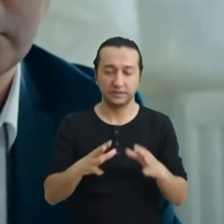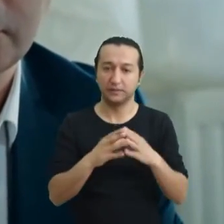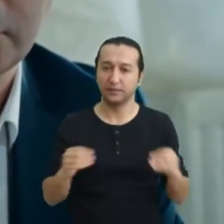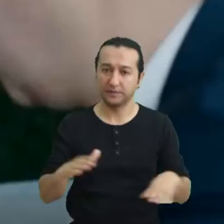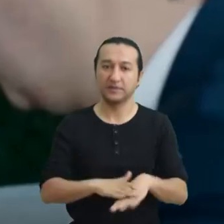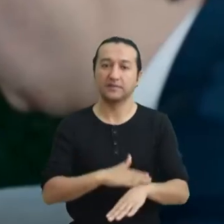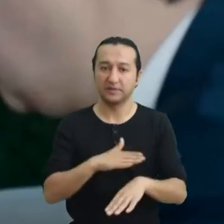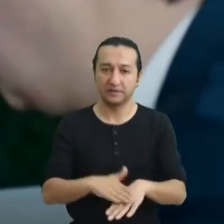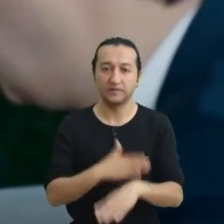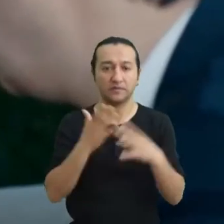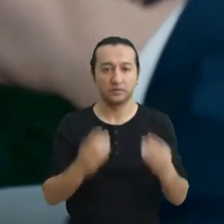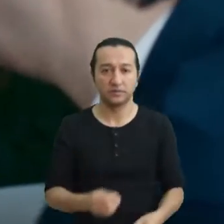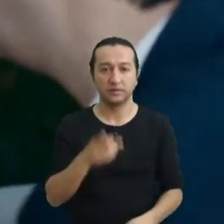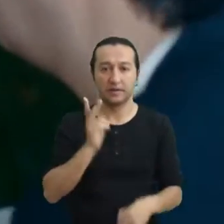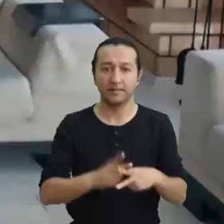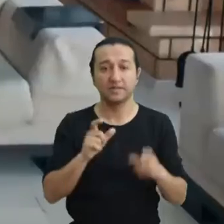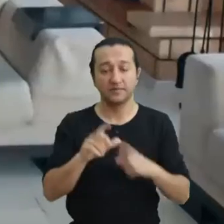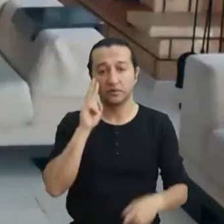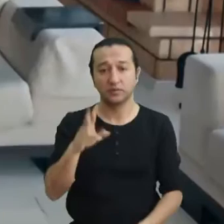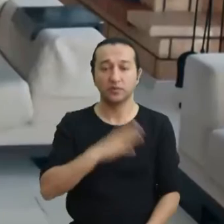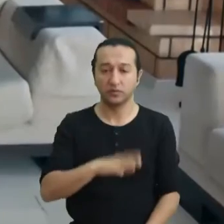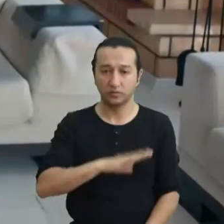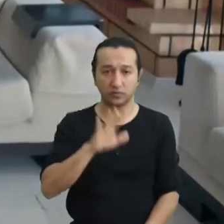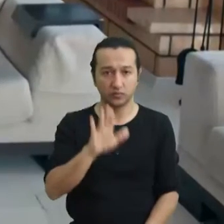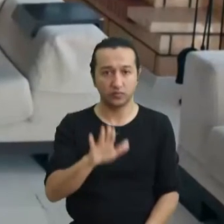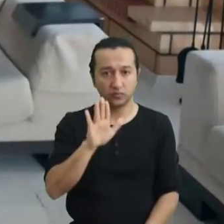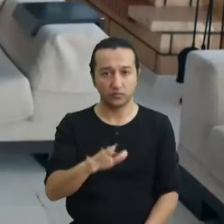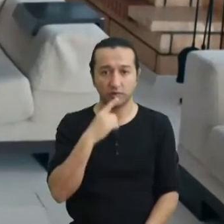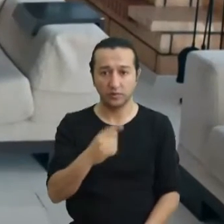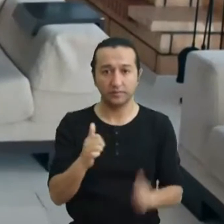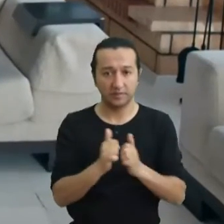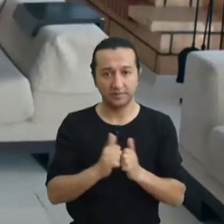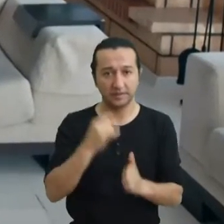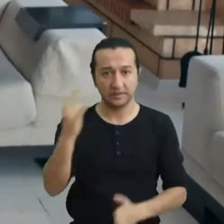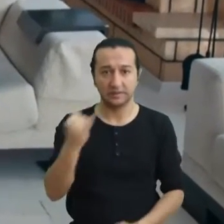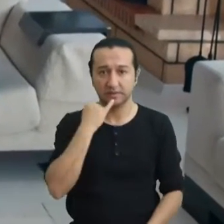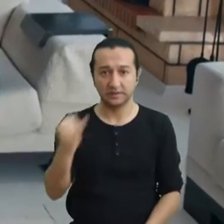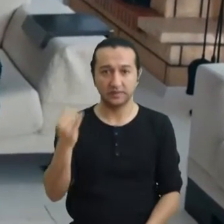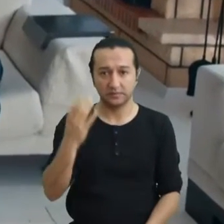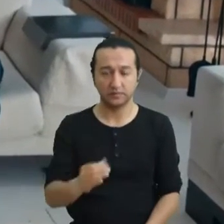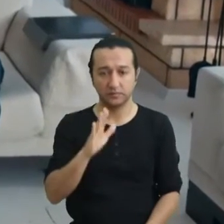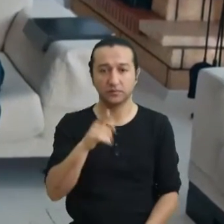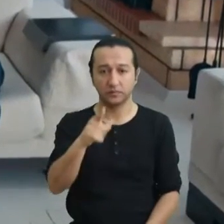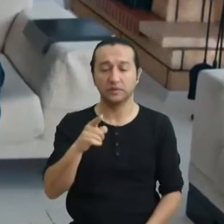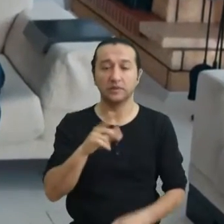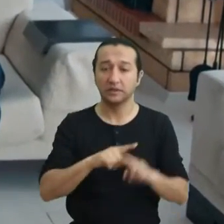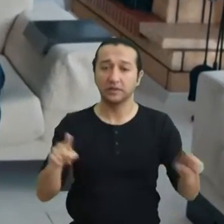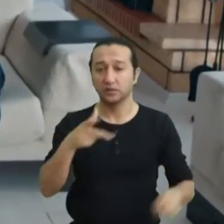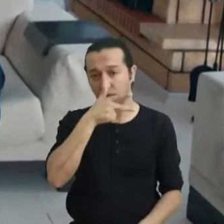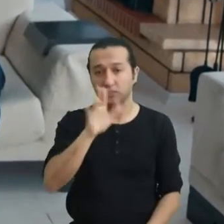etkisi geçiyor çok şükür. Hemen Safiye'yi görmek istiyorum. Dur. Dur, beraber gideceğiz ziyaretine. Sen sakın